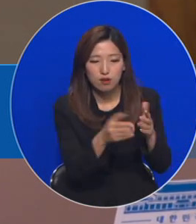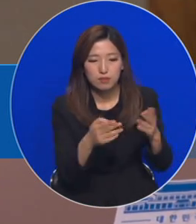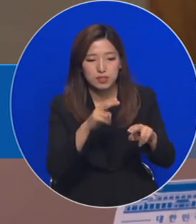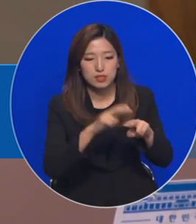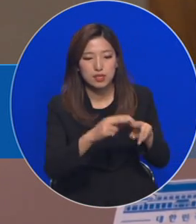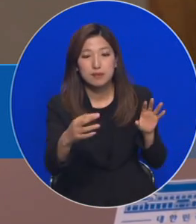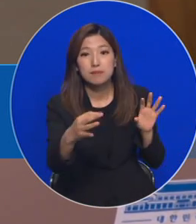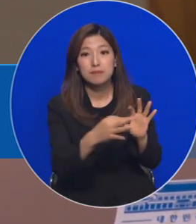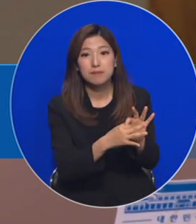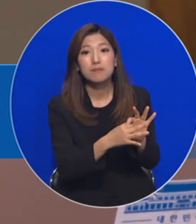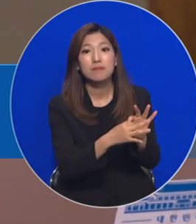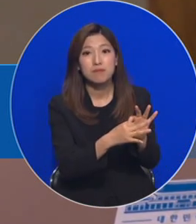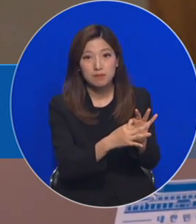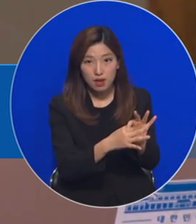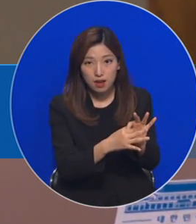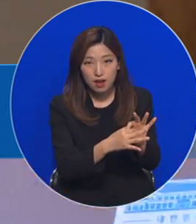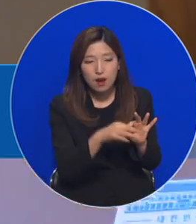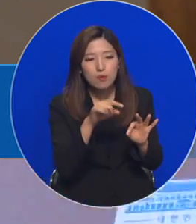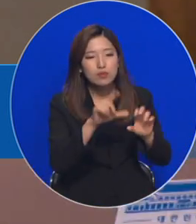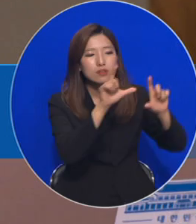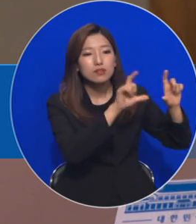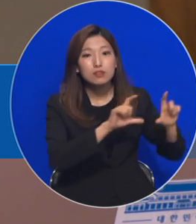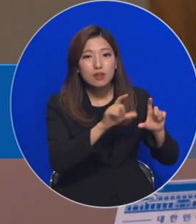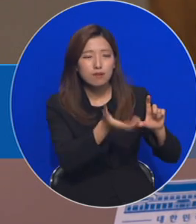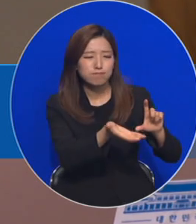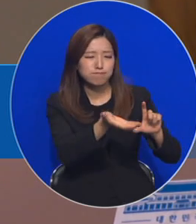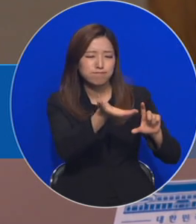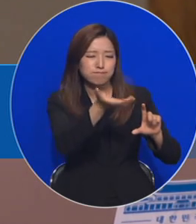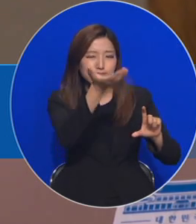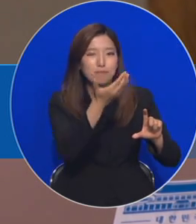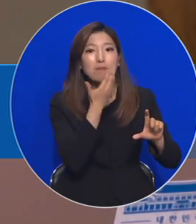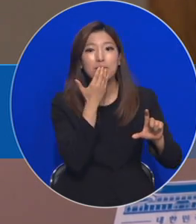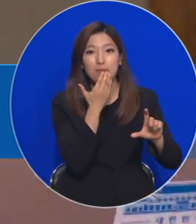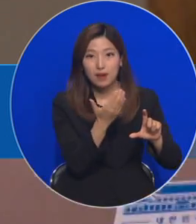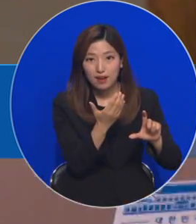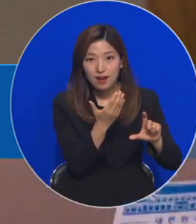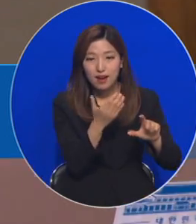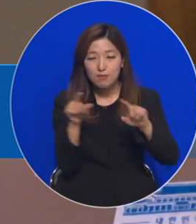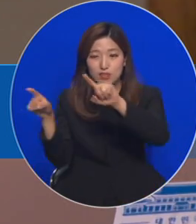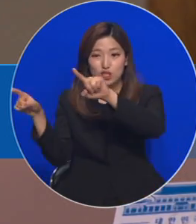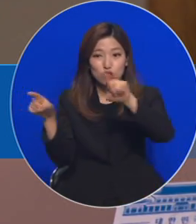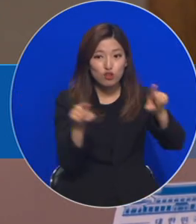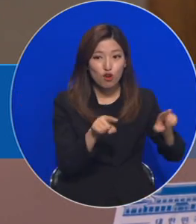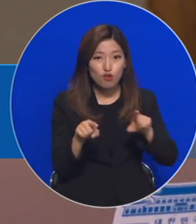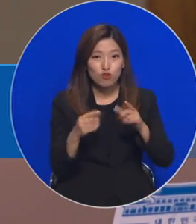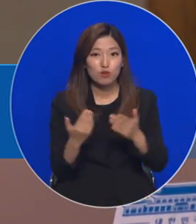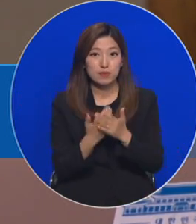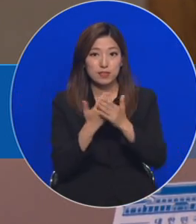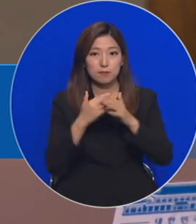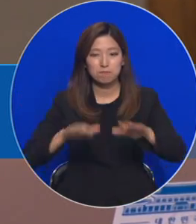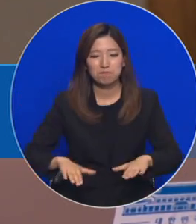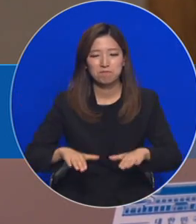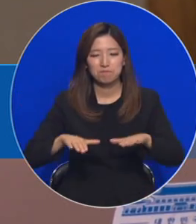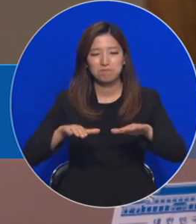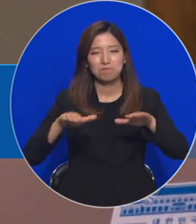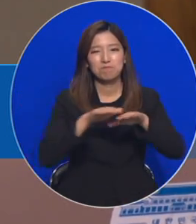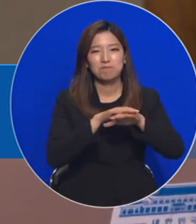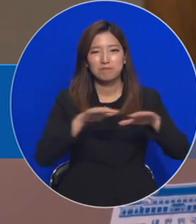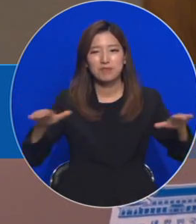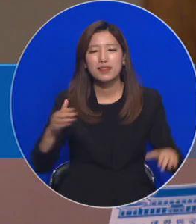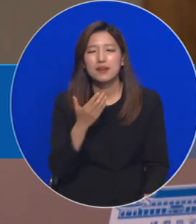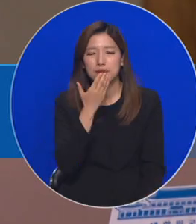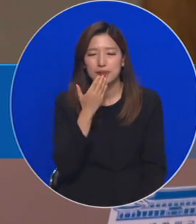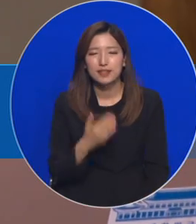만들며 지역 주민의 삶의 질을 획기적으로 변화시켜 전국을 고르게 발전시켜 나가는 데 큰